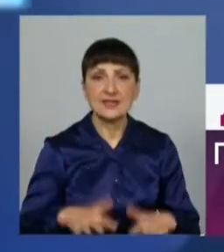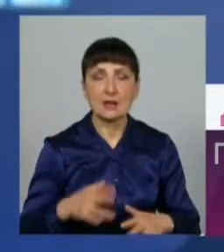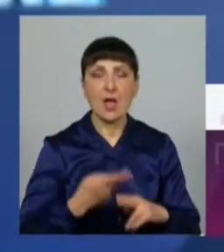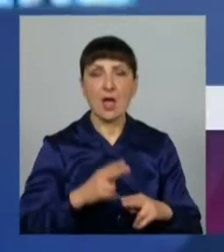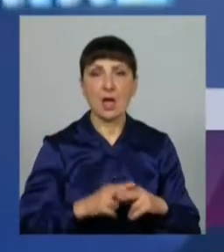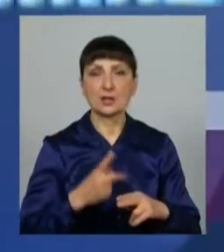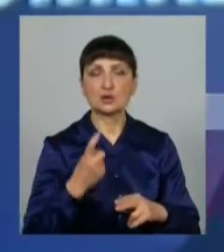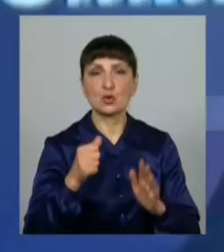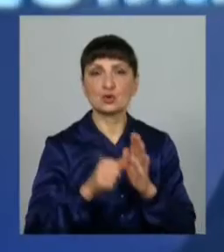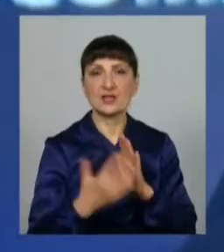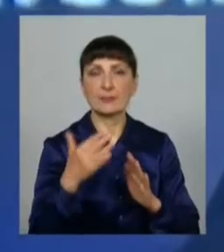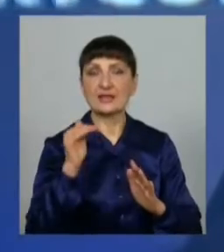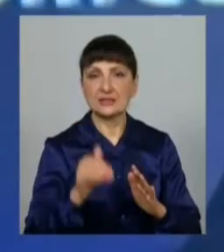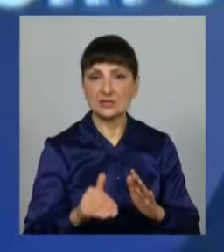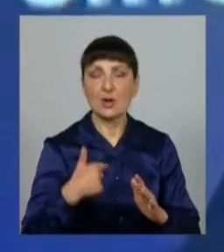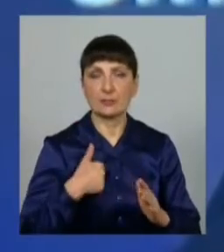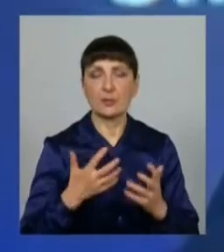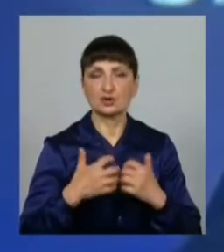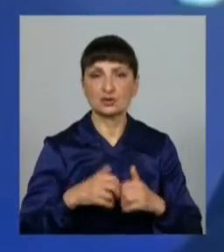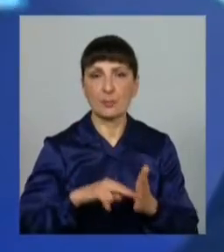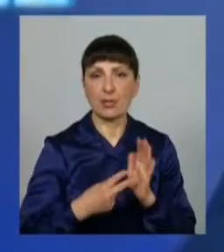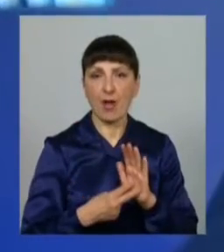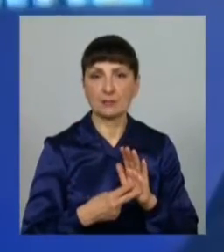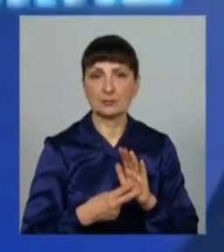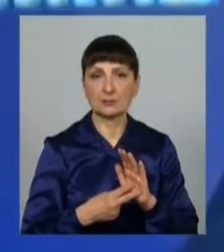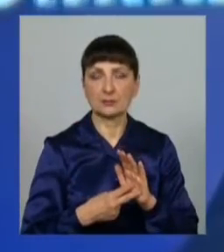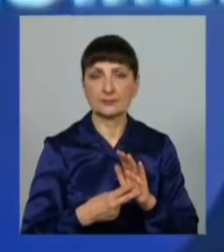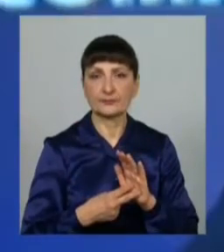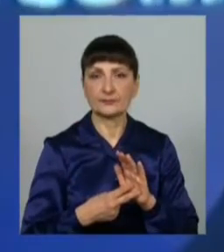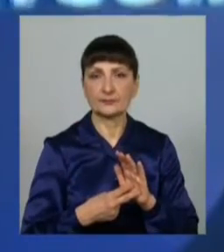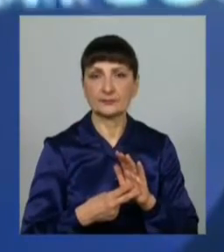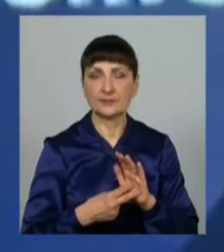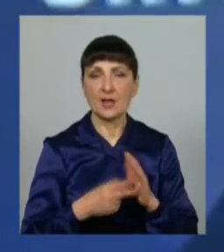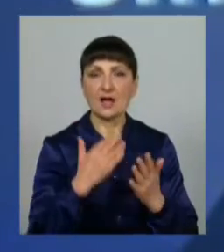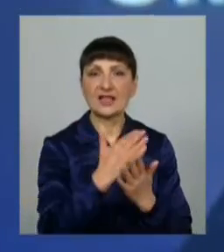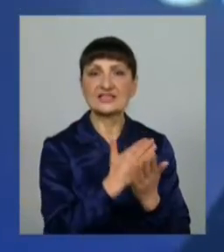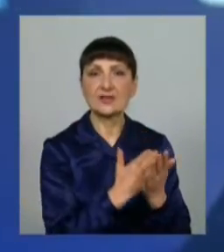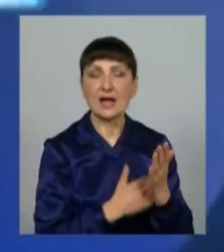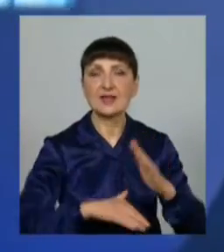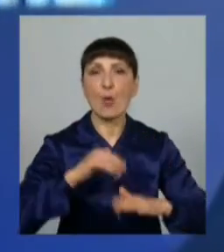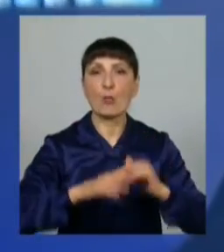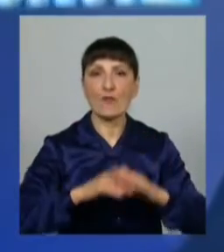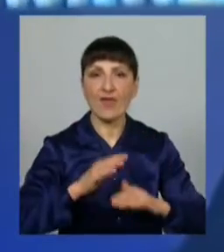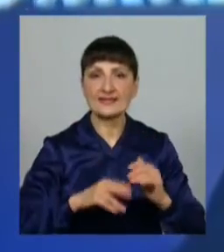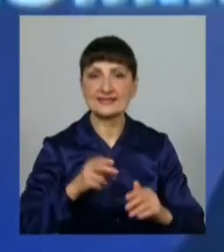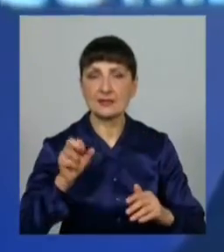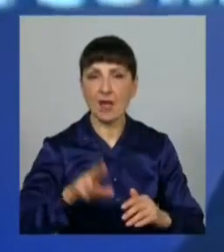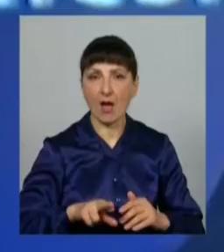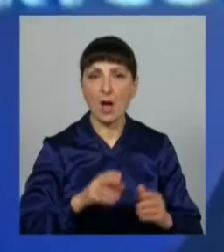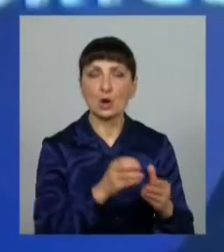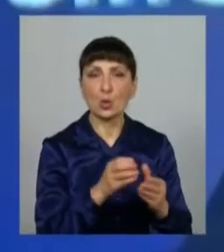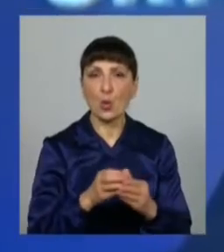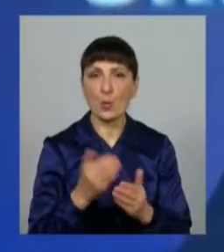где-то на уровне 165 тысяч по нашим расчетам. То есть мы брали прям классификация по профессиям, по трудовым навыкам, по тем